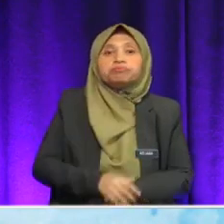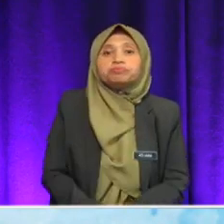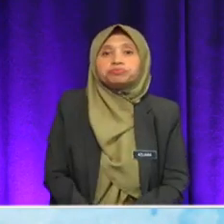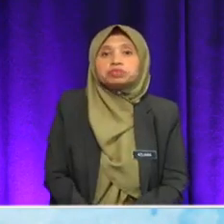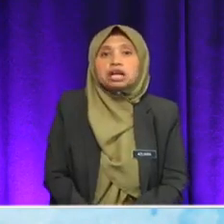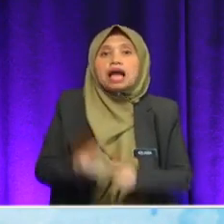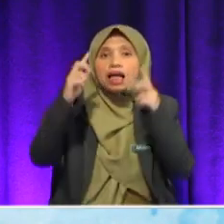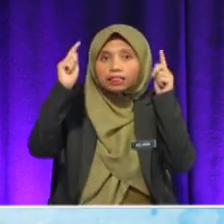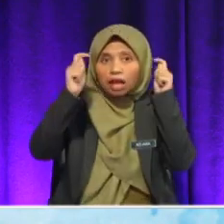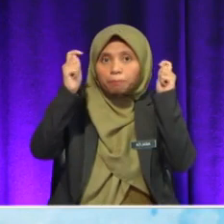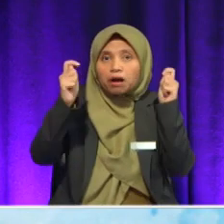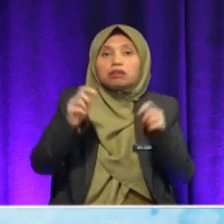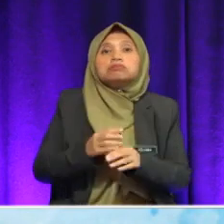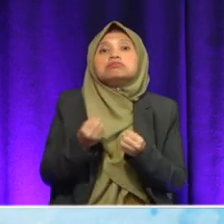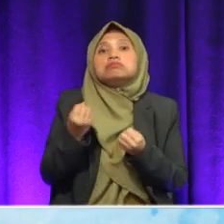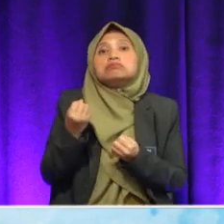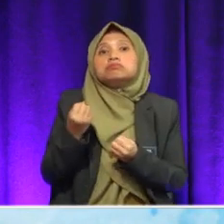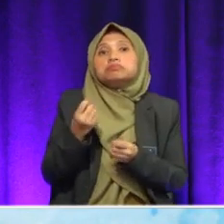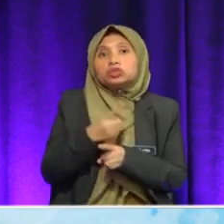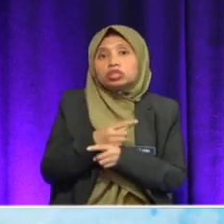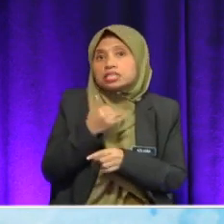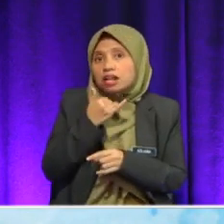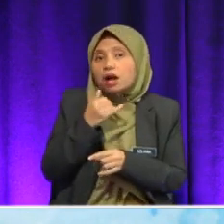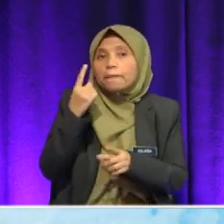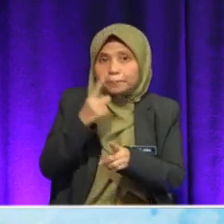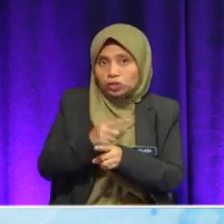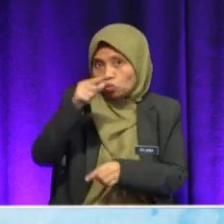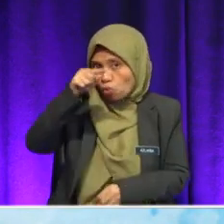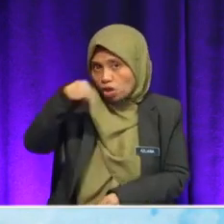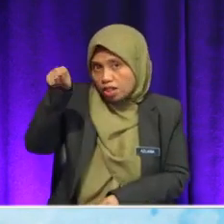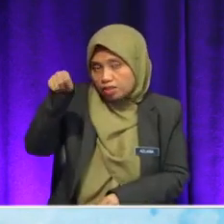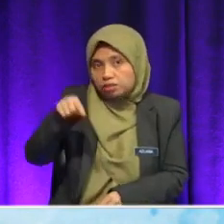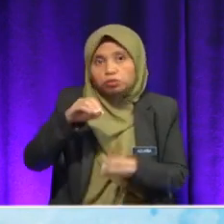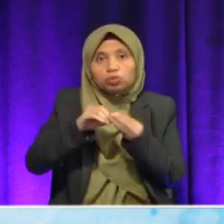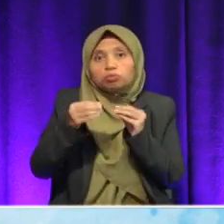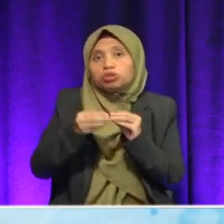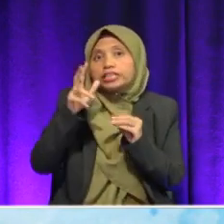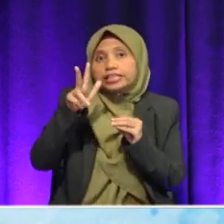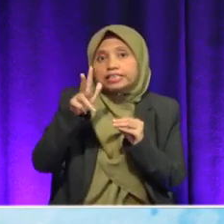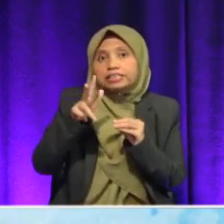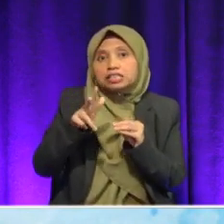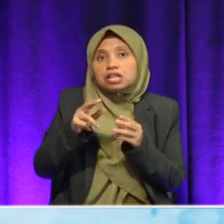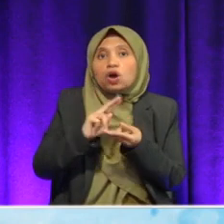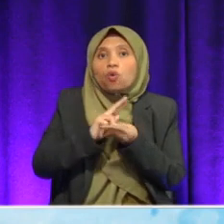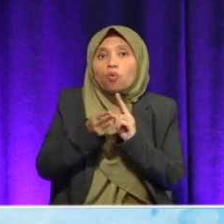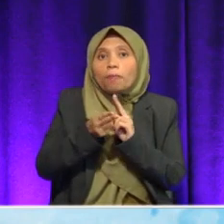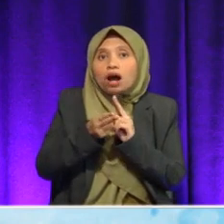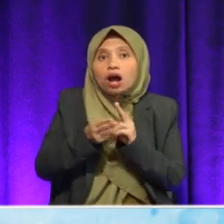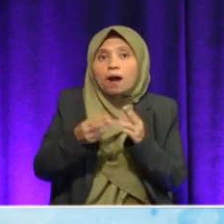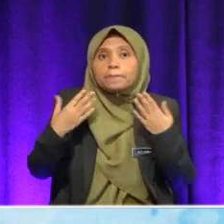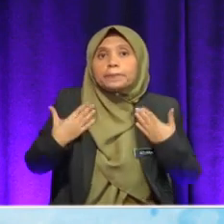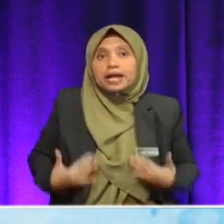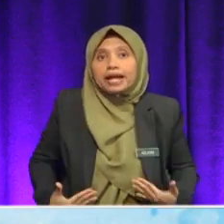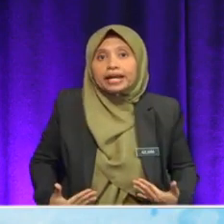tema dan baru belajar tadi betul oke kemudian mengubah sesuai pakaian